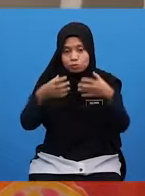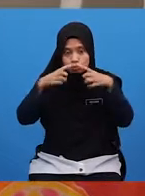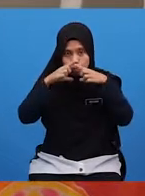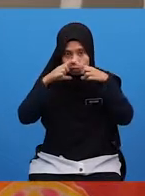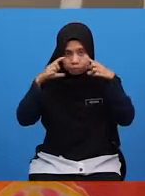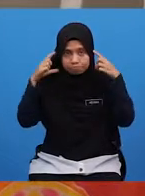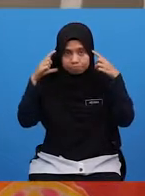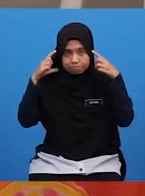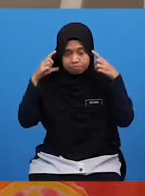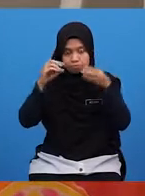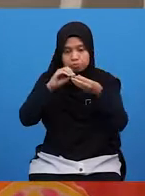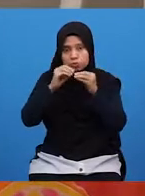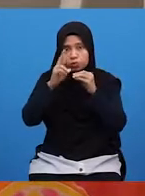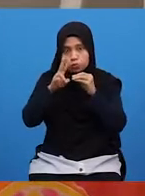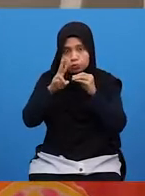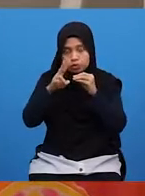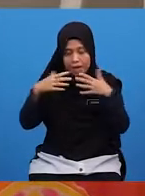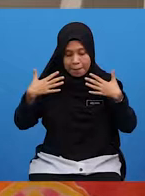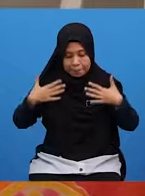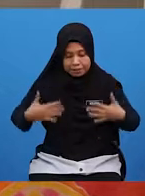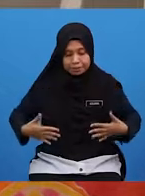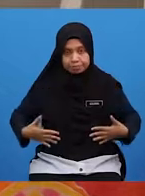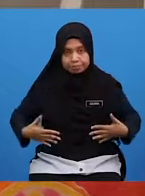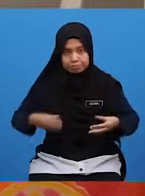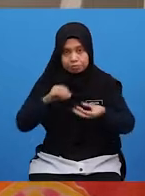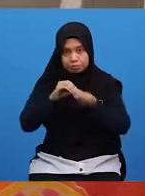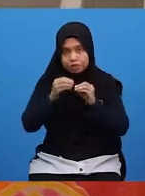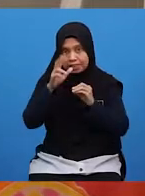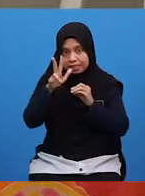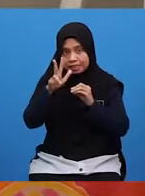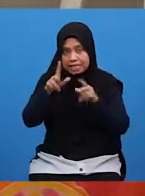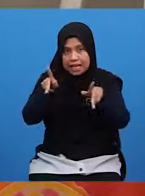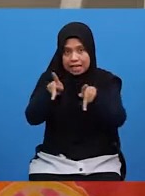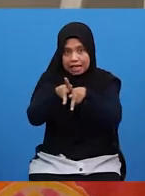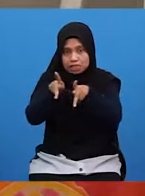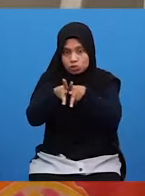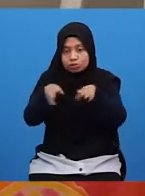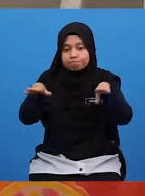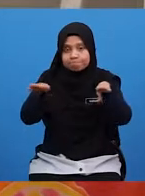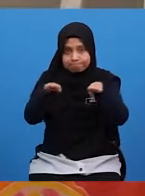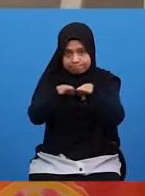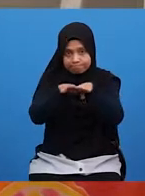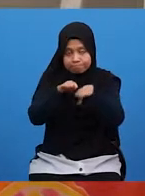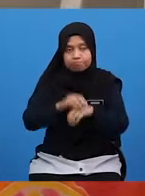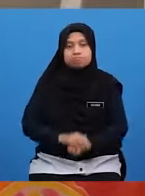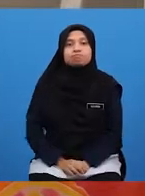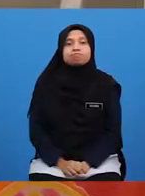muka. Kedua, apron. Dan ketiga ialah kasut bertutup.